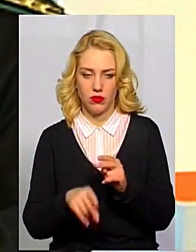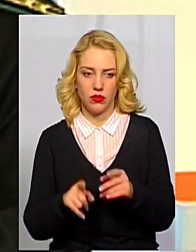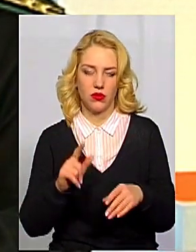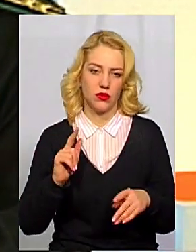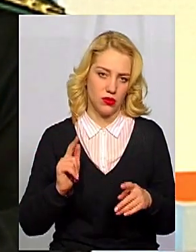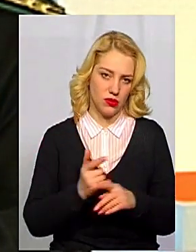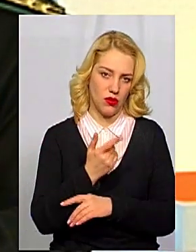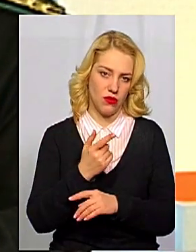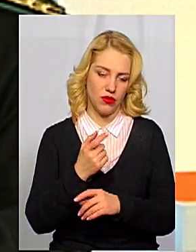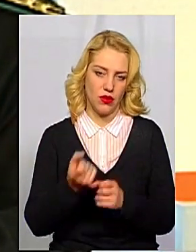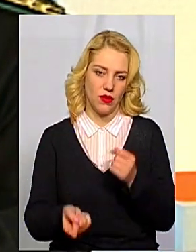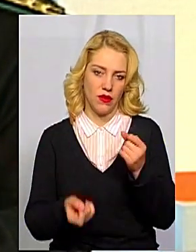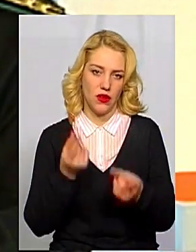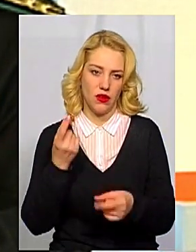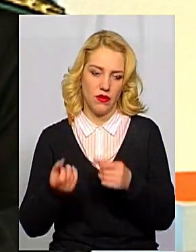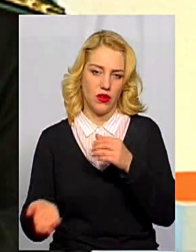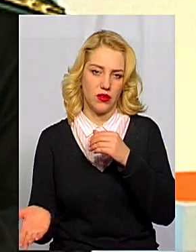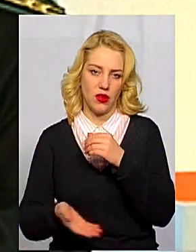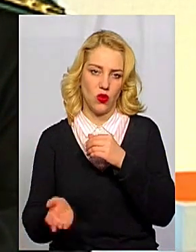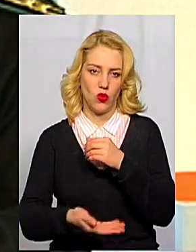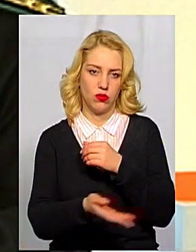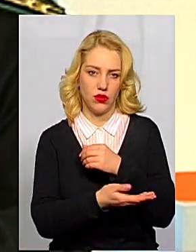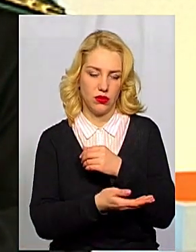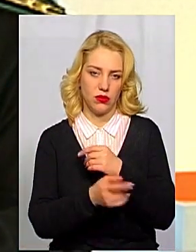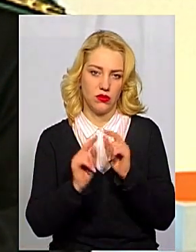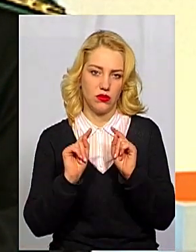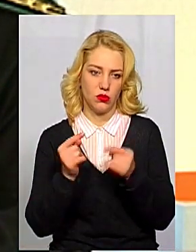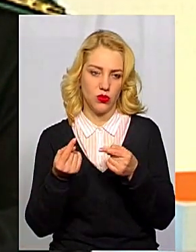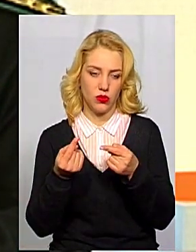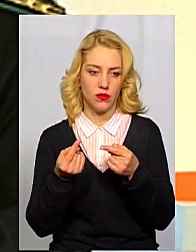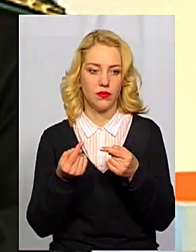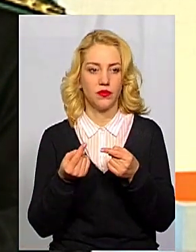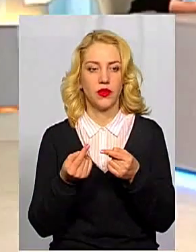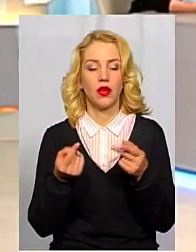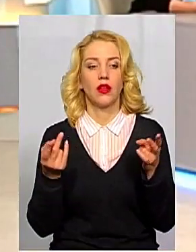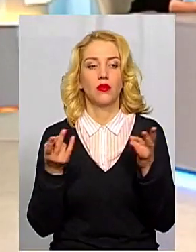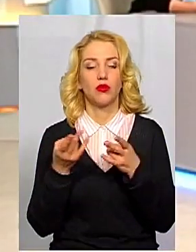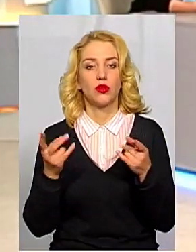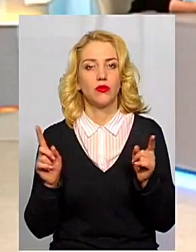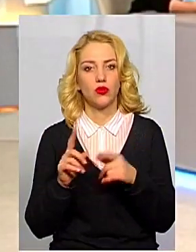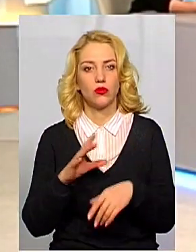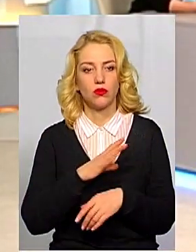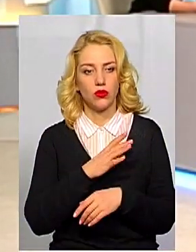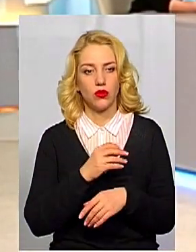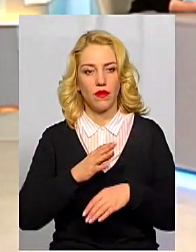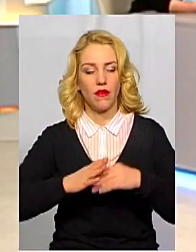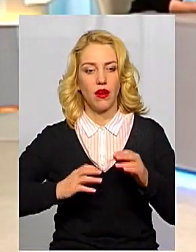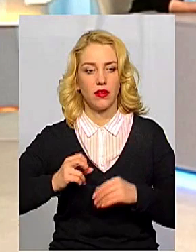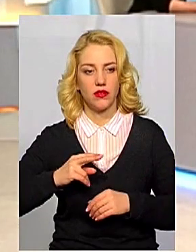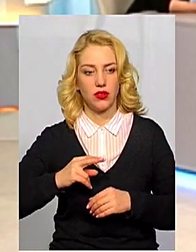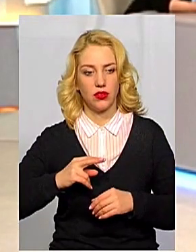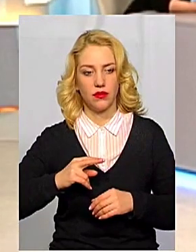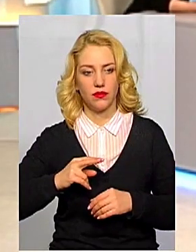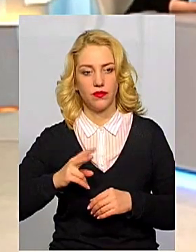Тобто виявляються знову рубки. Тому я ж кажу, потрібно, щоб були дійсно фахівці,